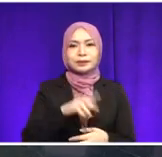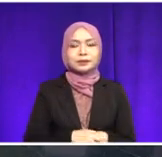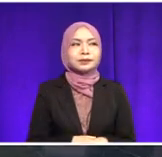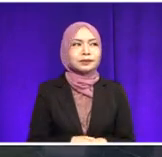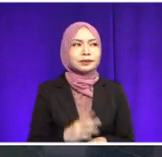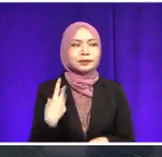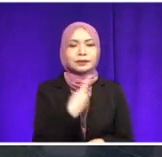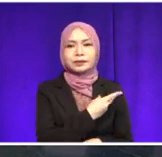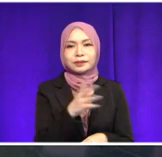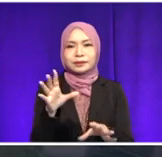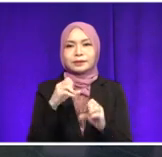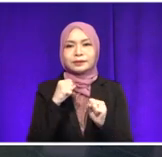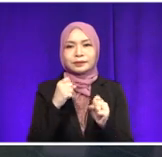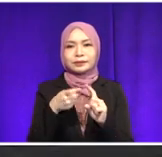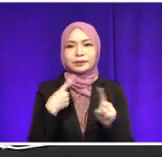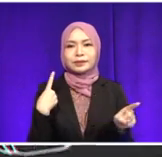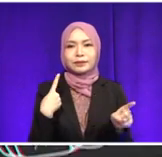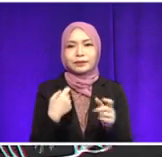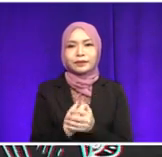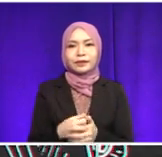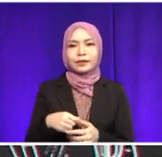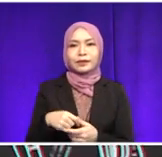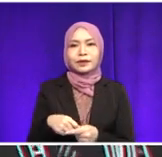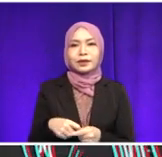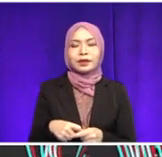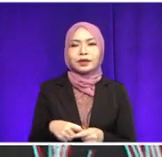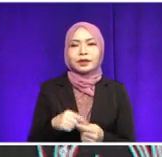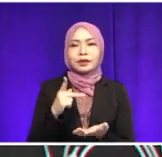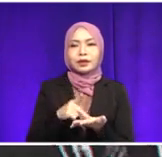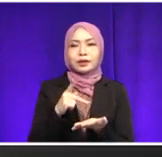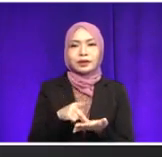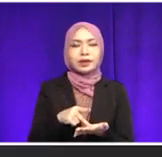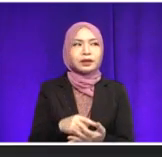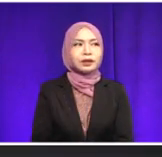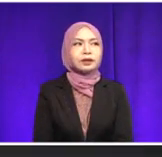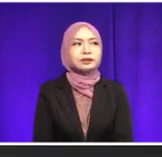dari segi quantity Oke kami